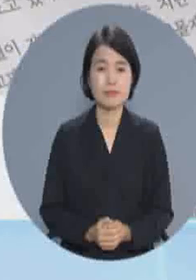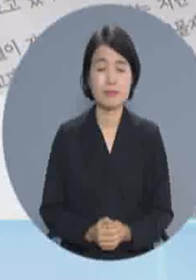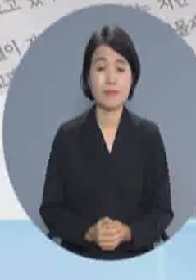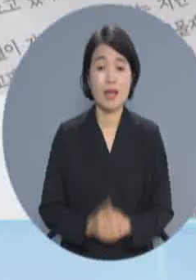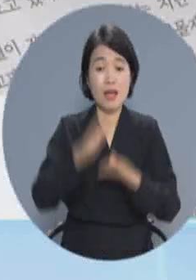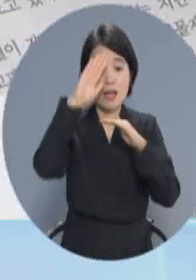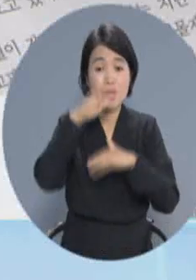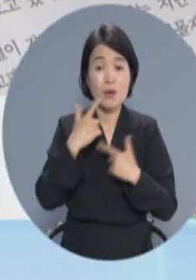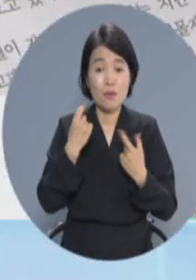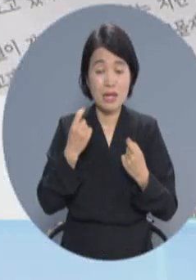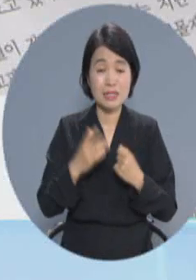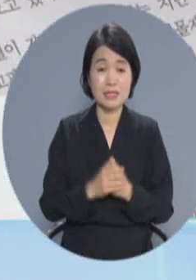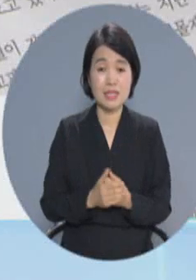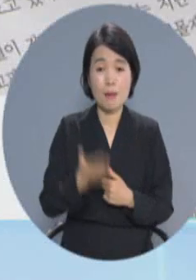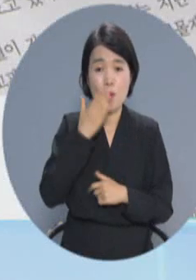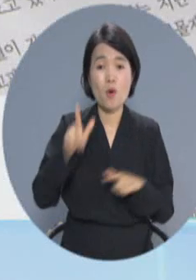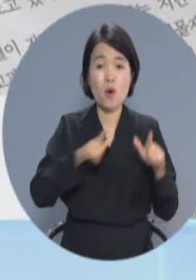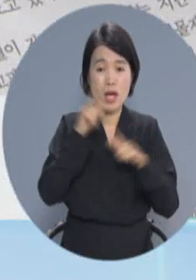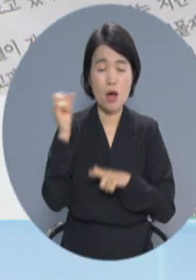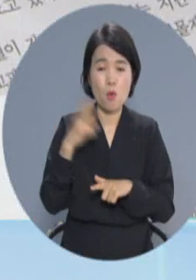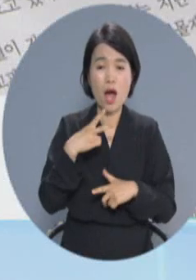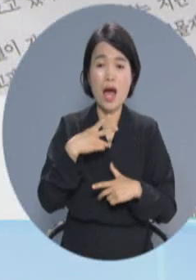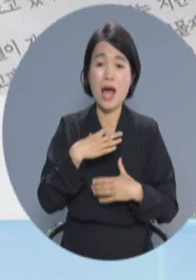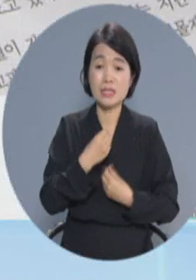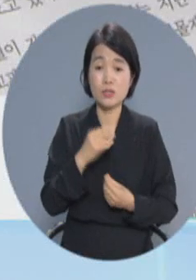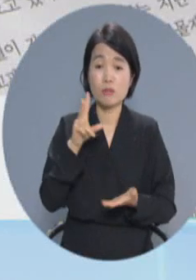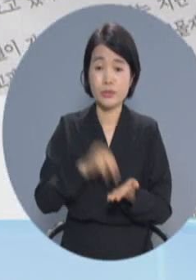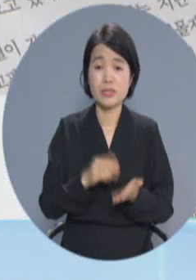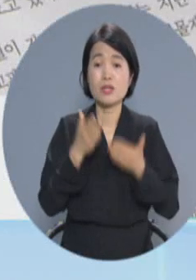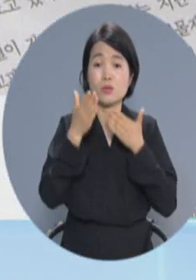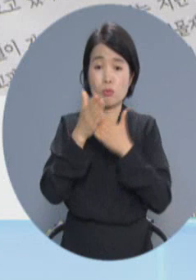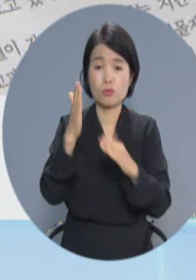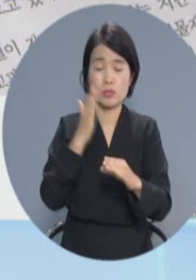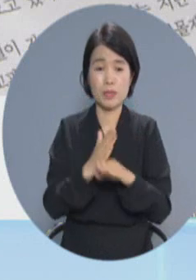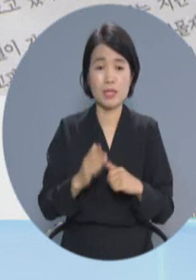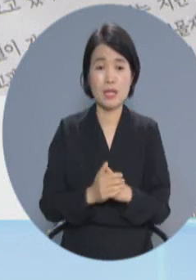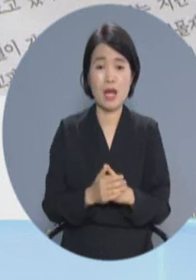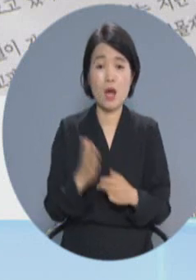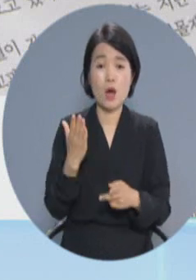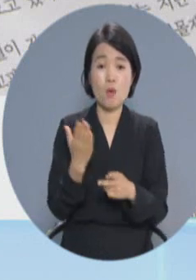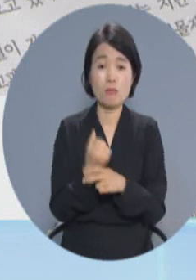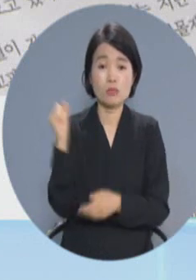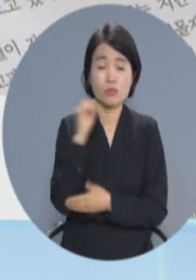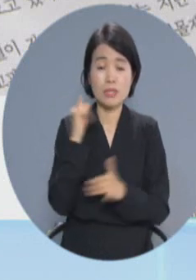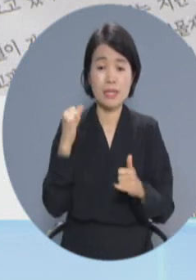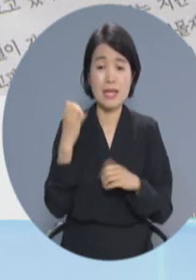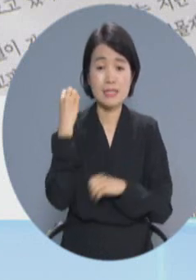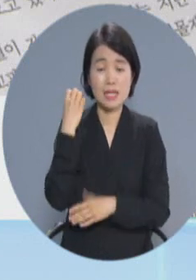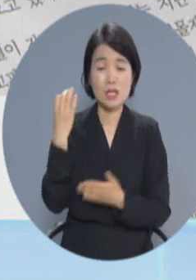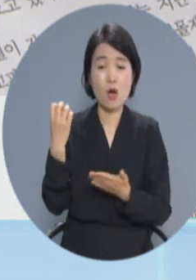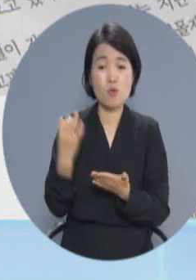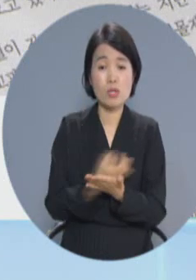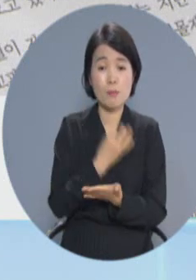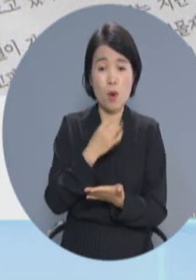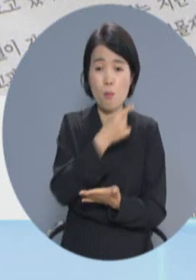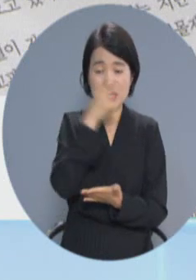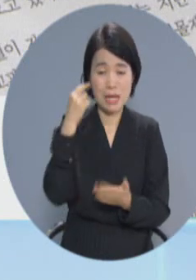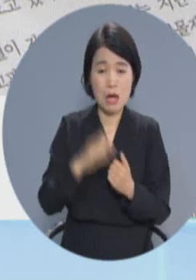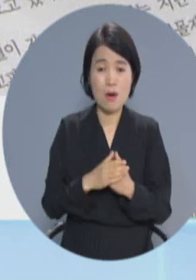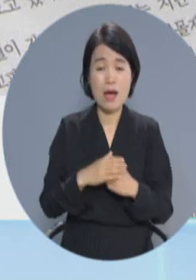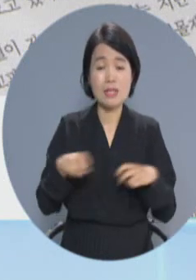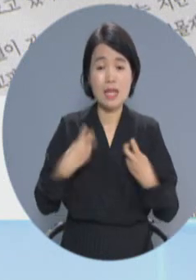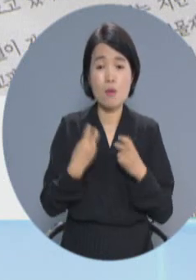네, 보고 오신 것처럼 이들은 생계의 안전을 요구하고 있습니다. 화물차 기사들의 최저 운임 비용을 보장하고 사고를 예방하기